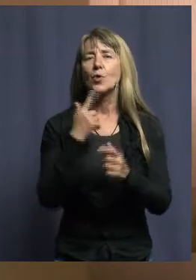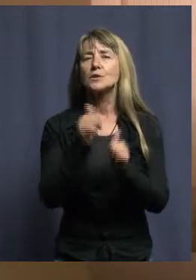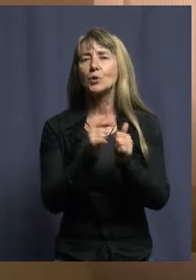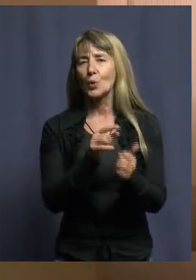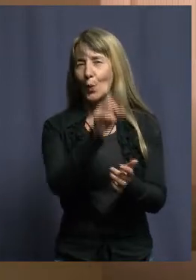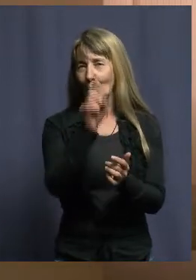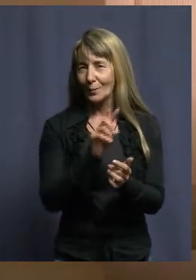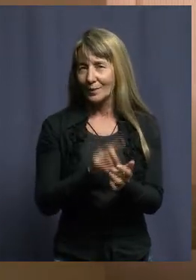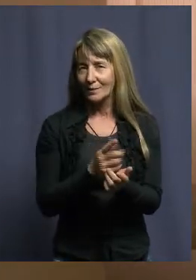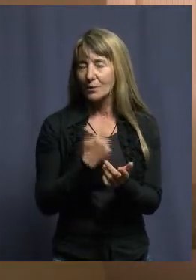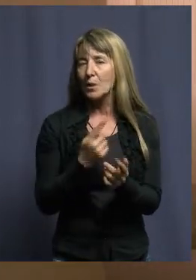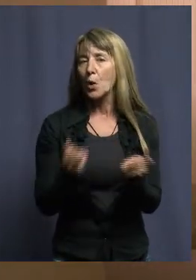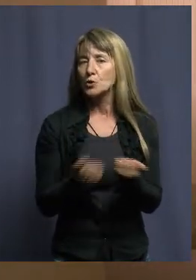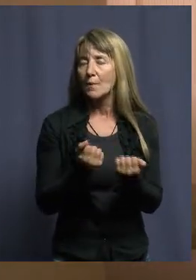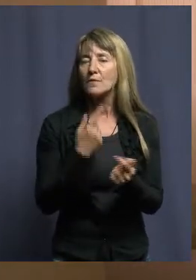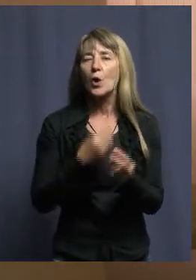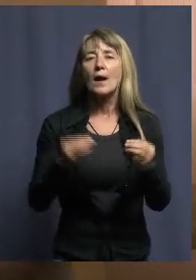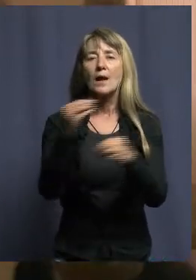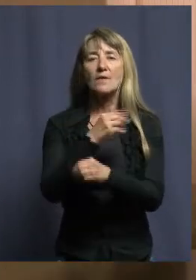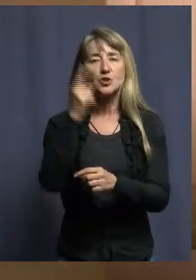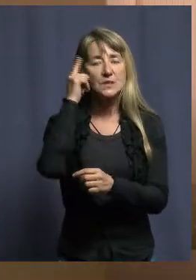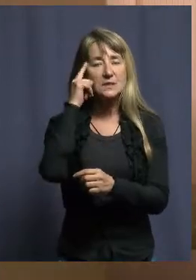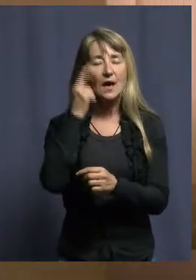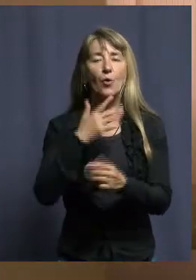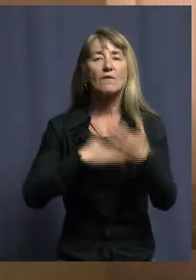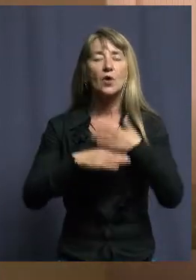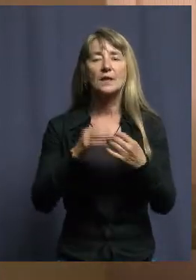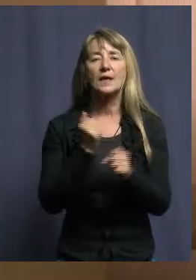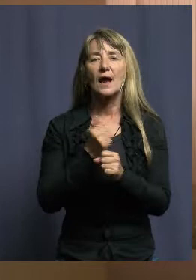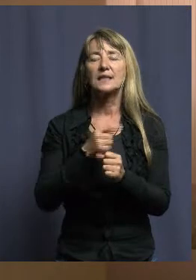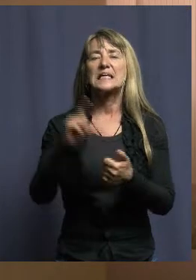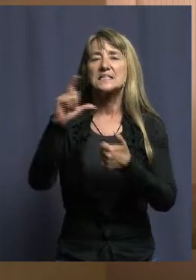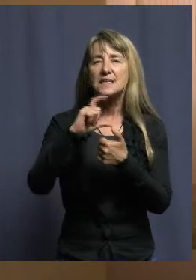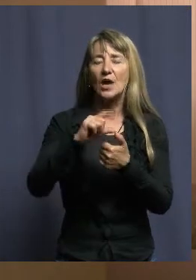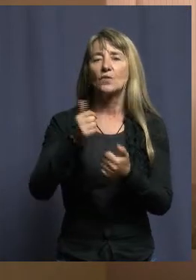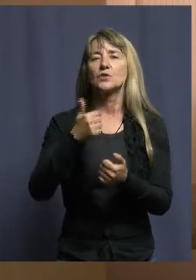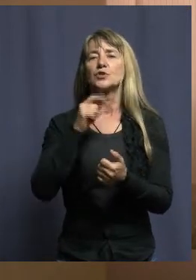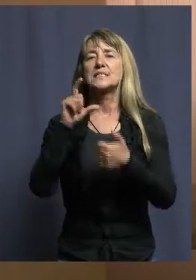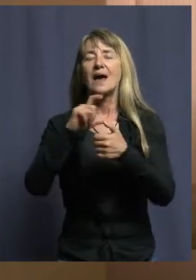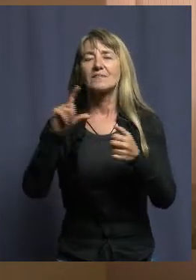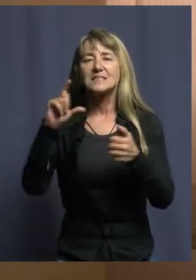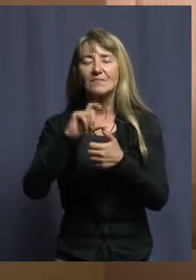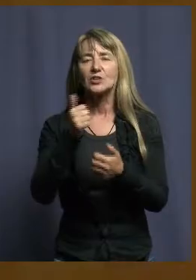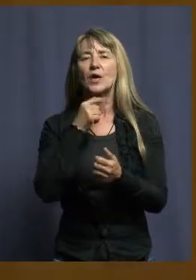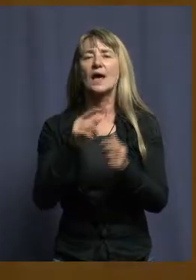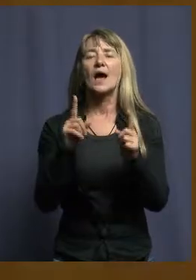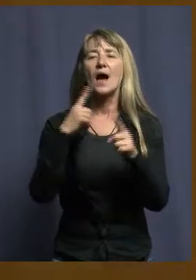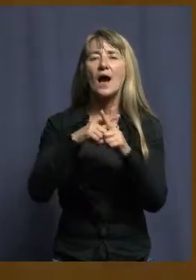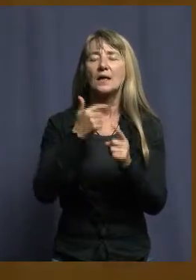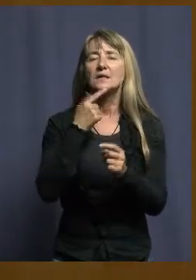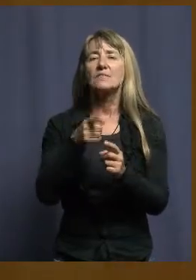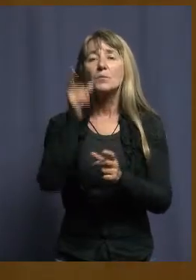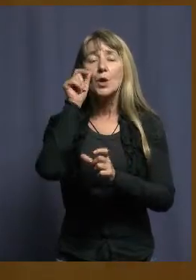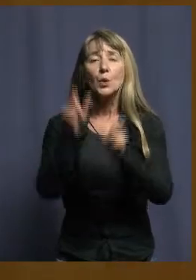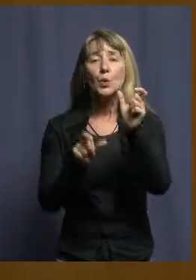u pitanju, onim ljudima koji se time bave, koji to najviše znaju, da redko najviše vole da je recimo i Srejović, da je i Sale Stevanović, da je i Hari, da su tako takvi ljudi.